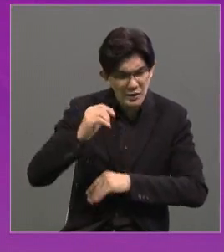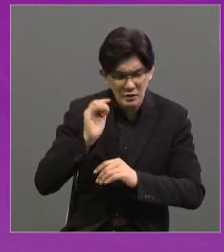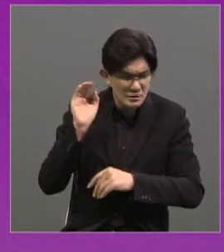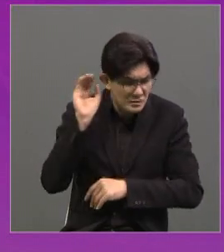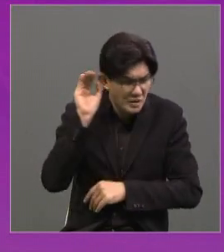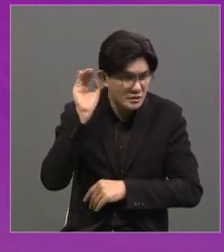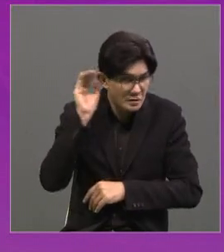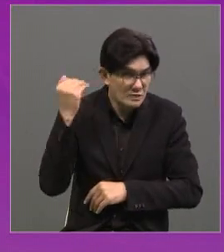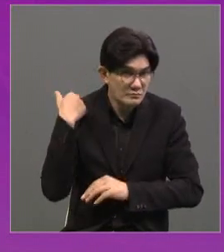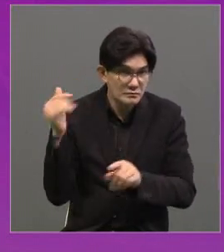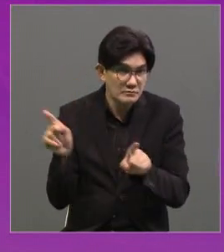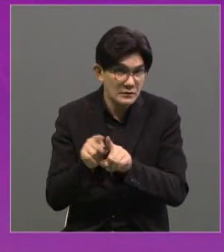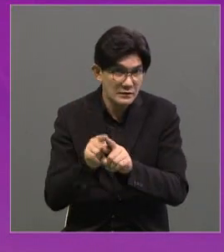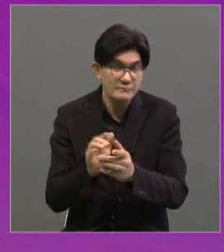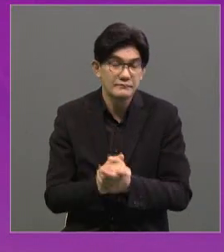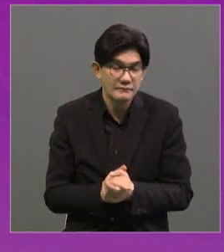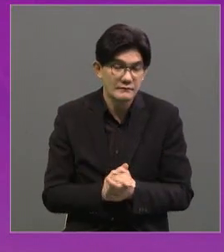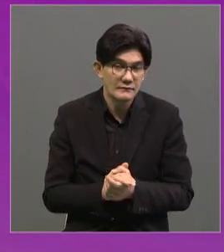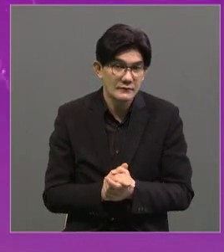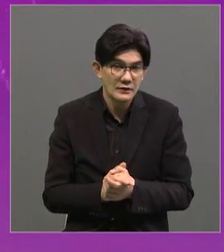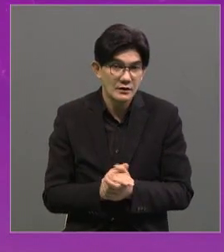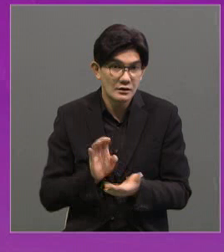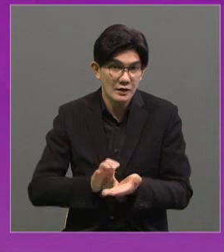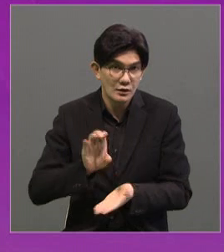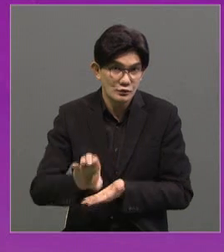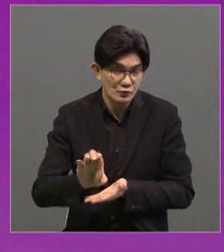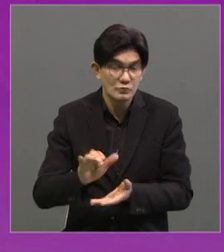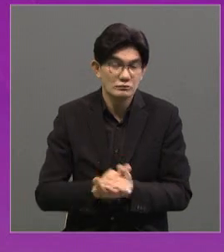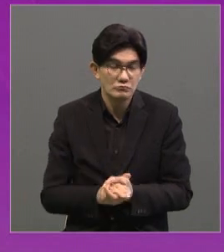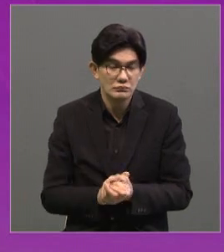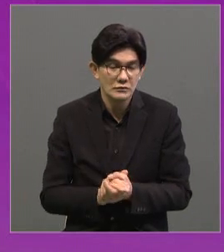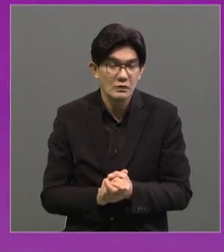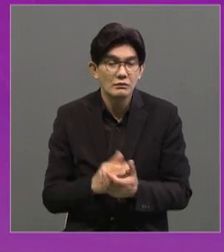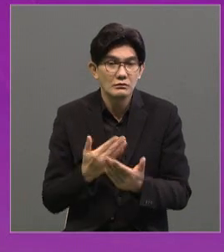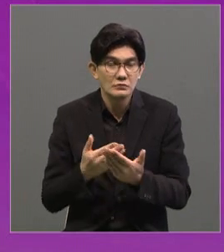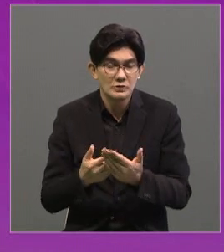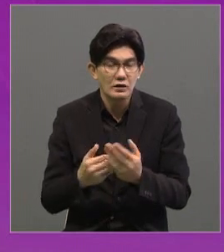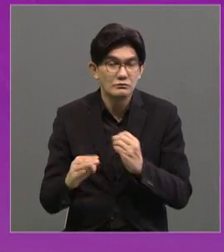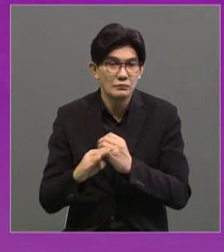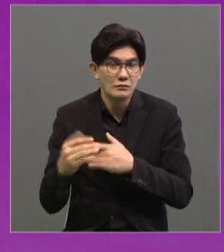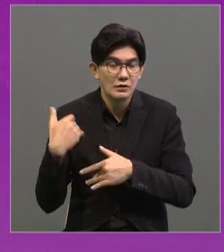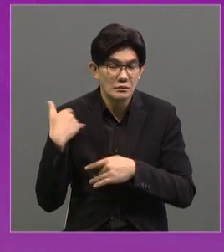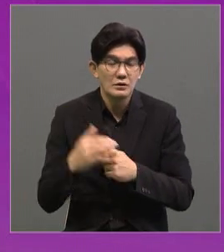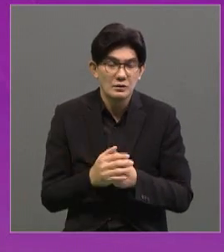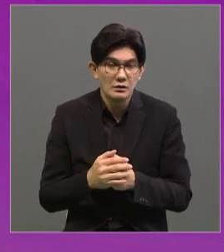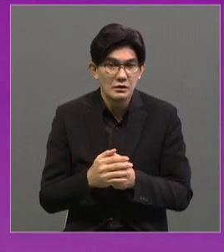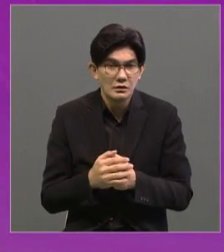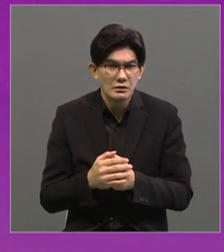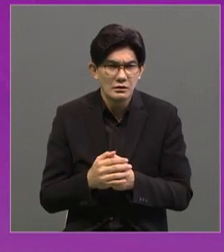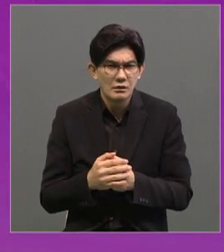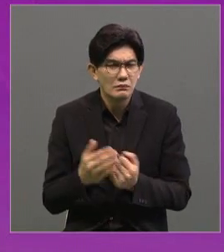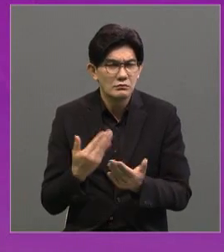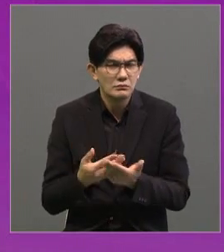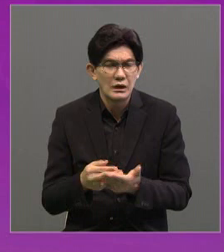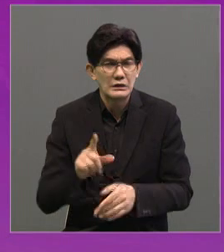เชื่อใจมาไปร่วมลงทุนคลิปโตแต่สุดท้ายเนี่ยเสียไปกว่า 20